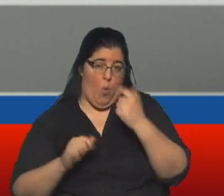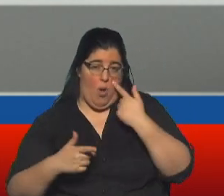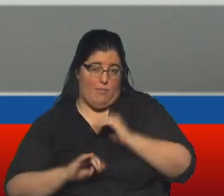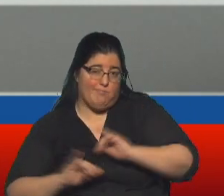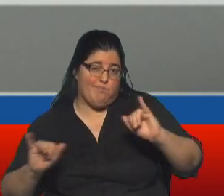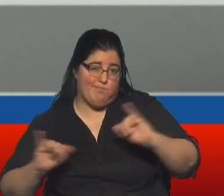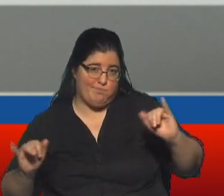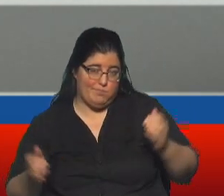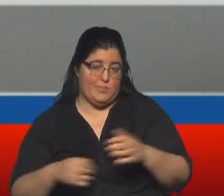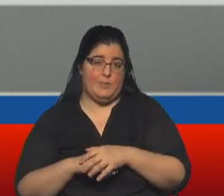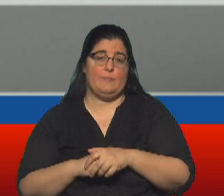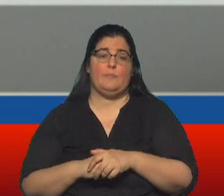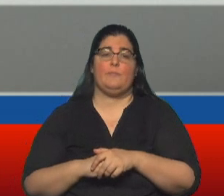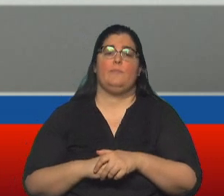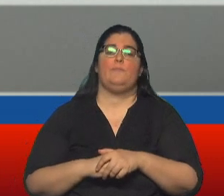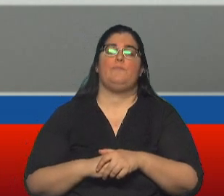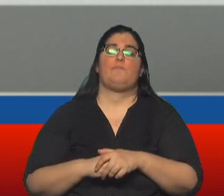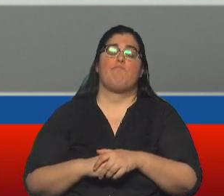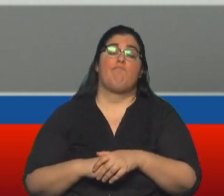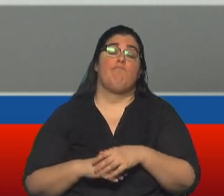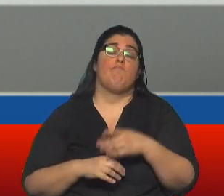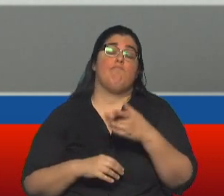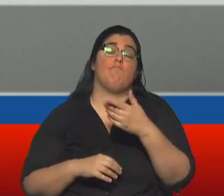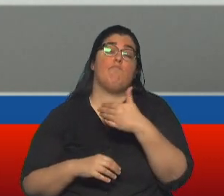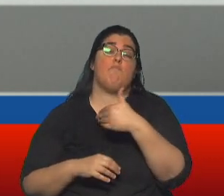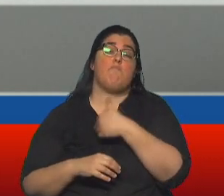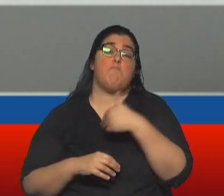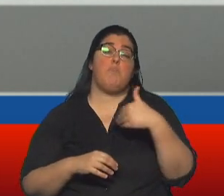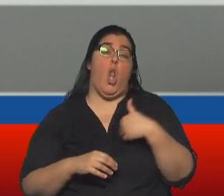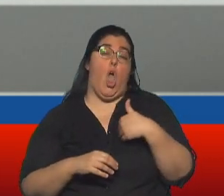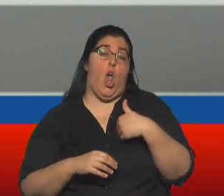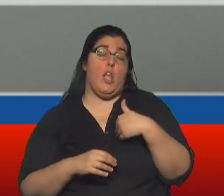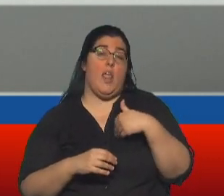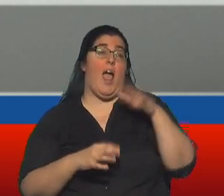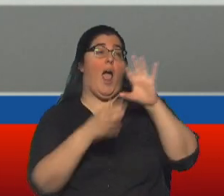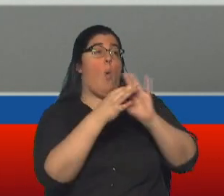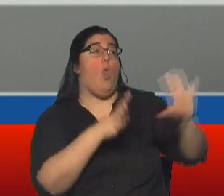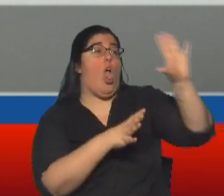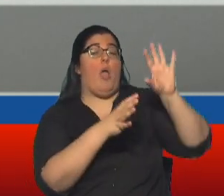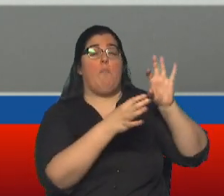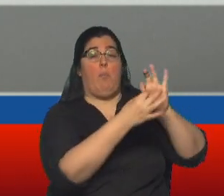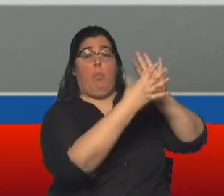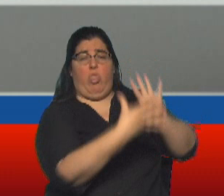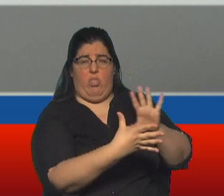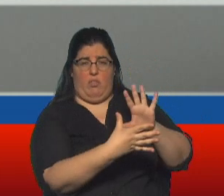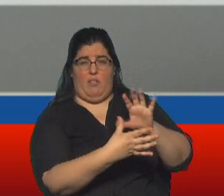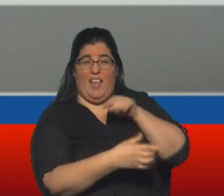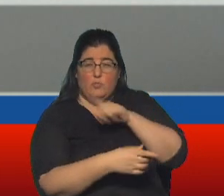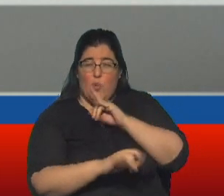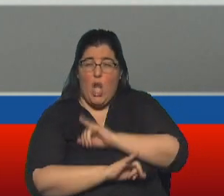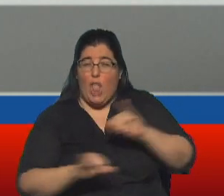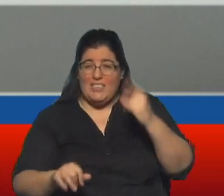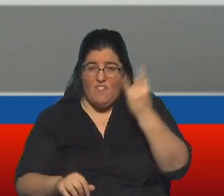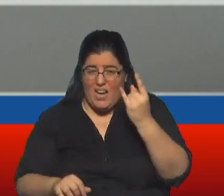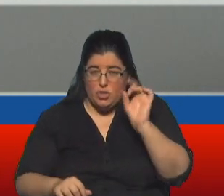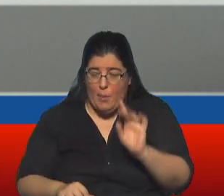osłabienia Polski, Unii Europejskiej poprzez wyjście z Unii. To jest oczywiście nie tylko fake